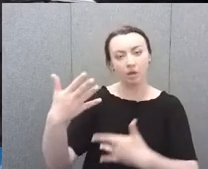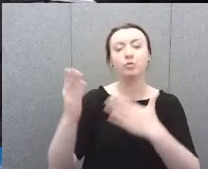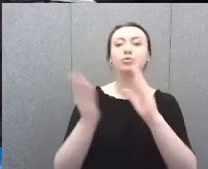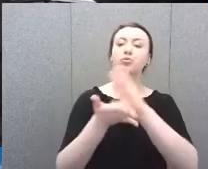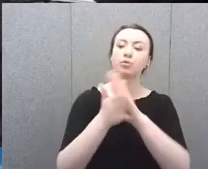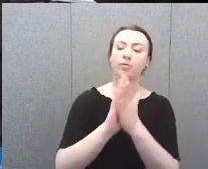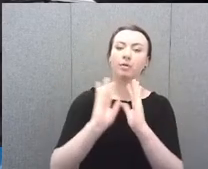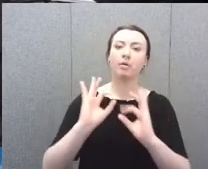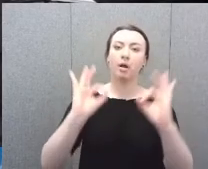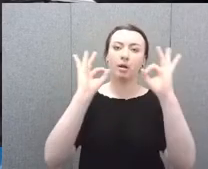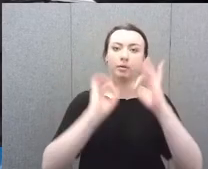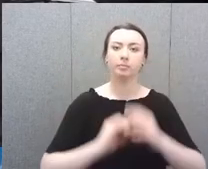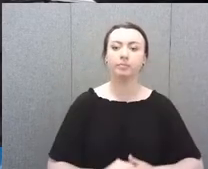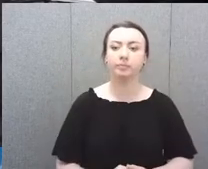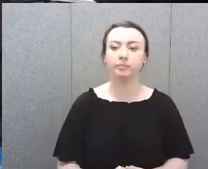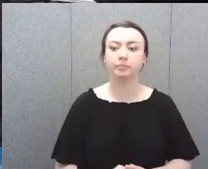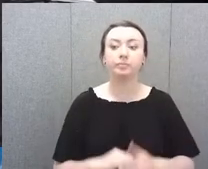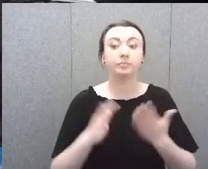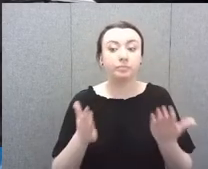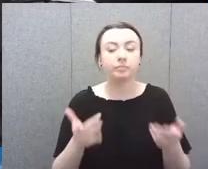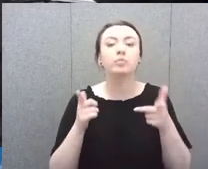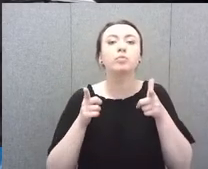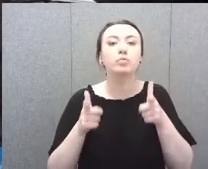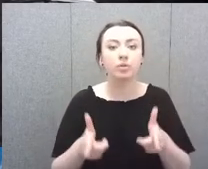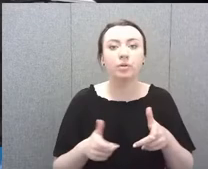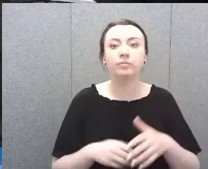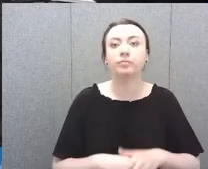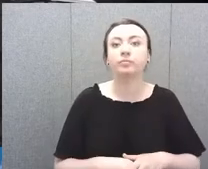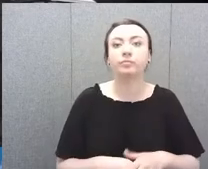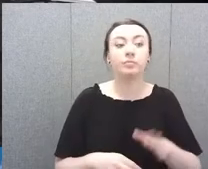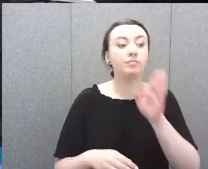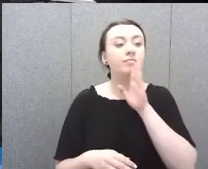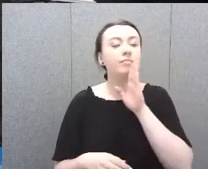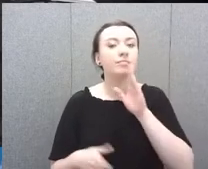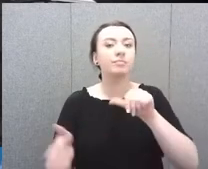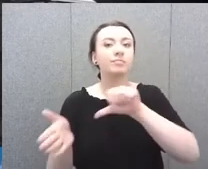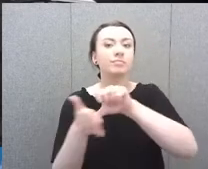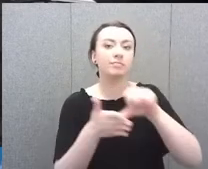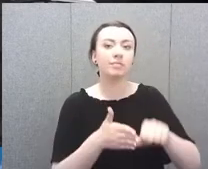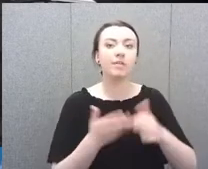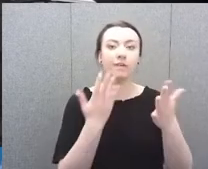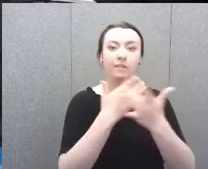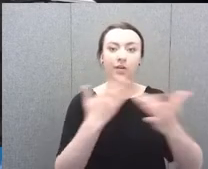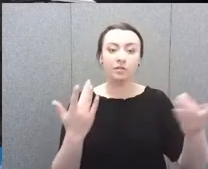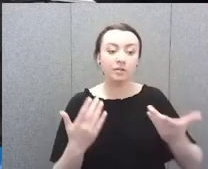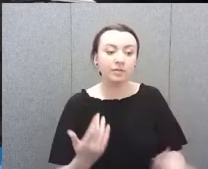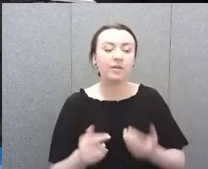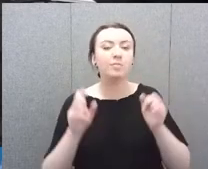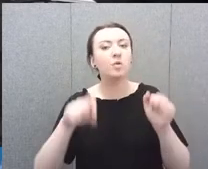рычагов, которые могут улучшить участие и увеличить участие женщин в общественной жизни.